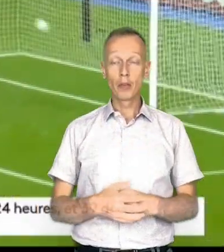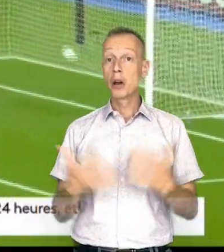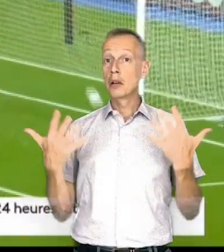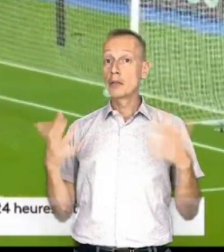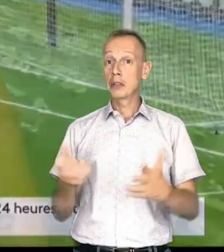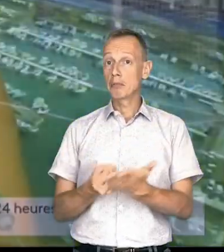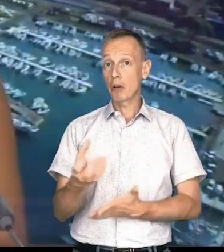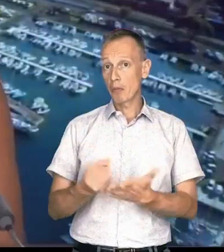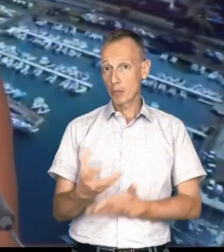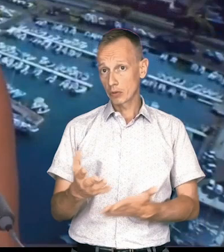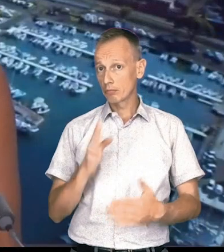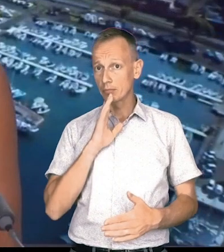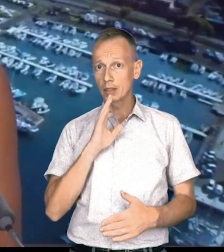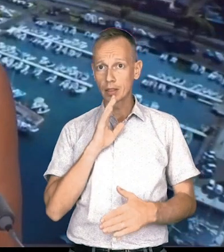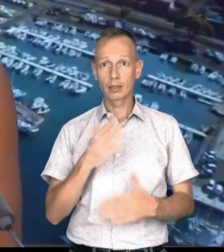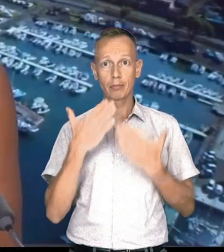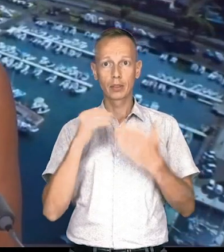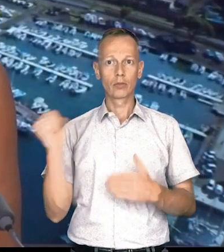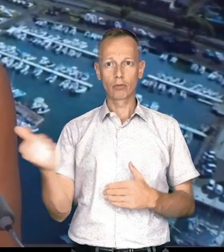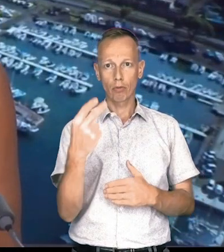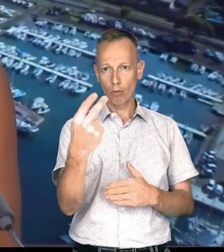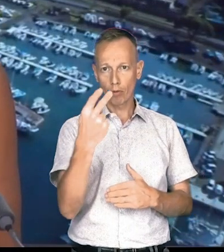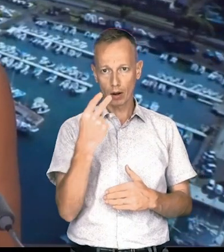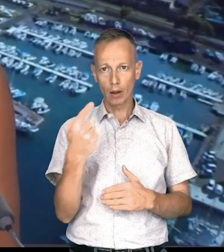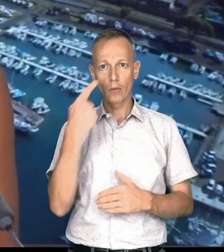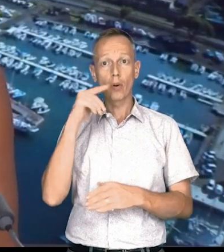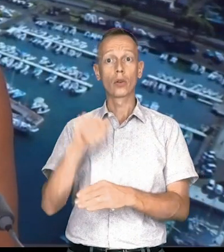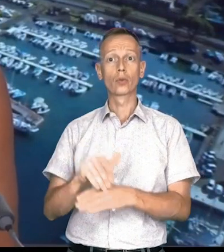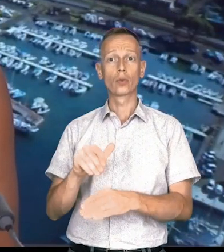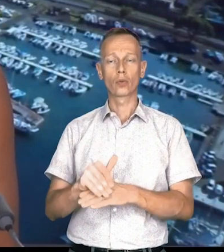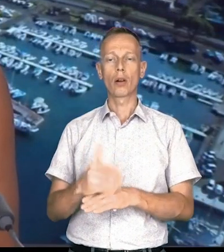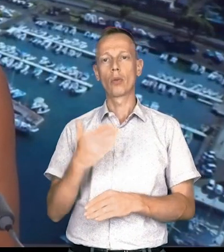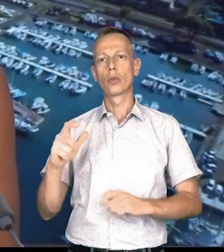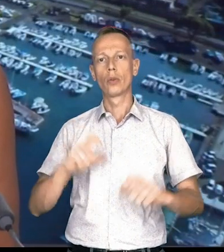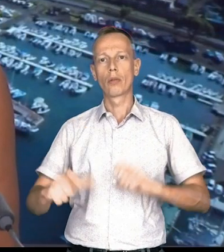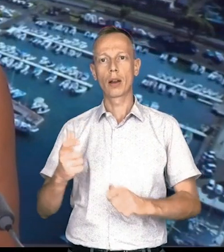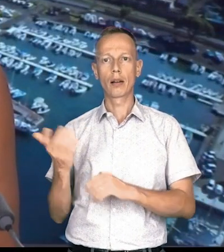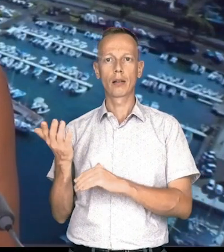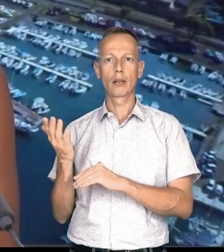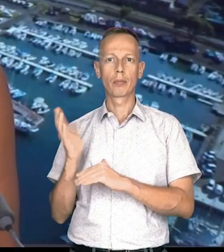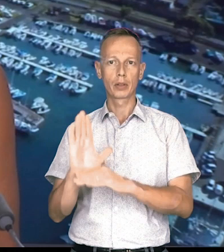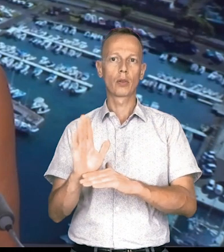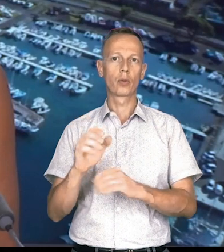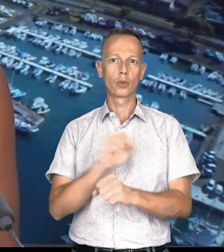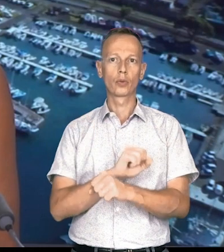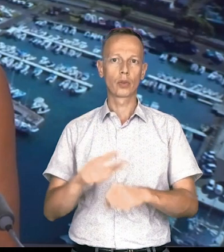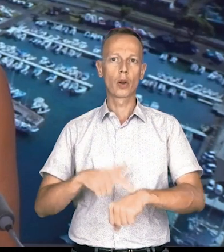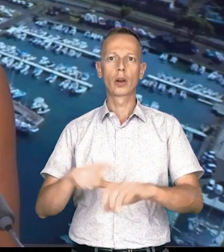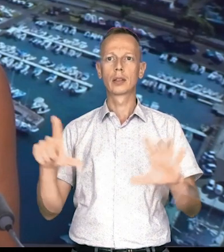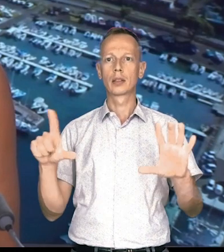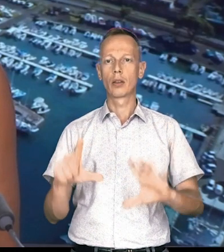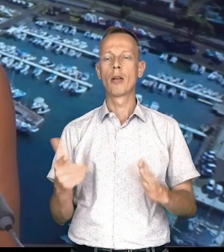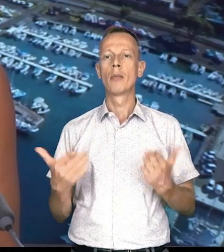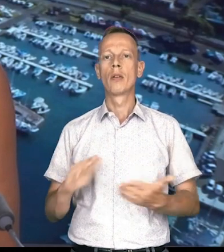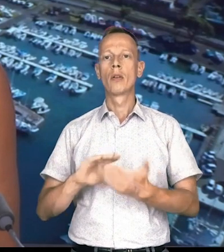minute. Voilà, c'est la fin de ce point d'information de ce midi. Merci beaucoup de l'avoir suivi. Retrouvez ce soir Chiquitat